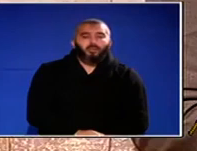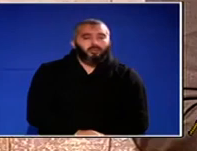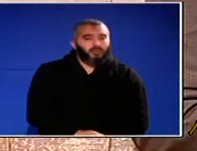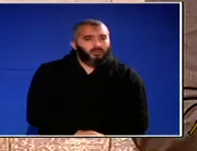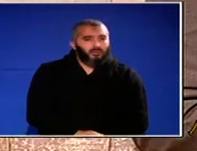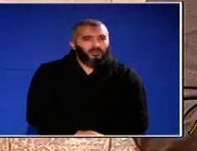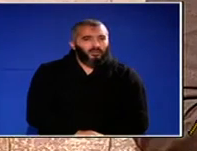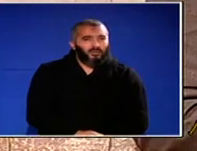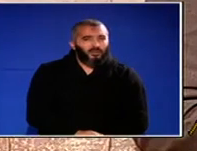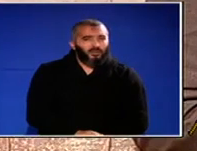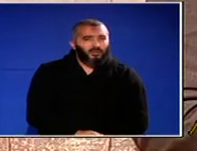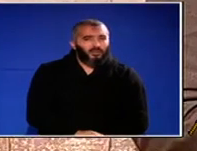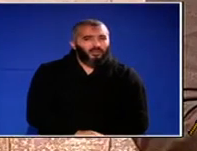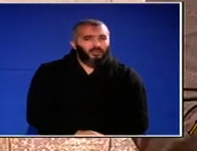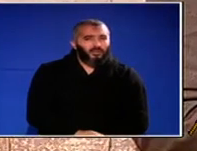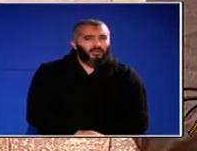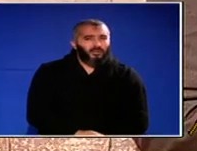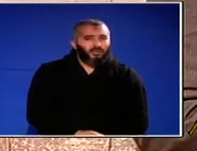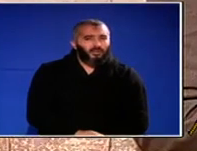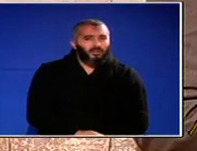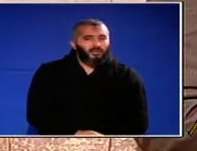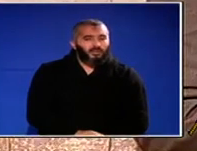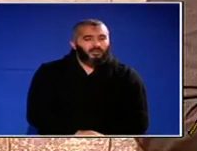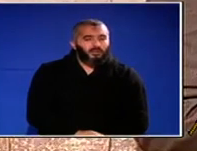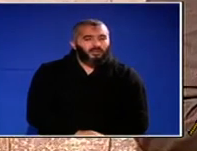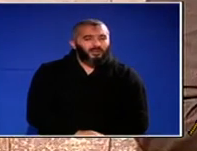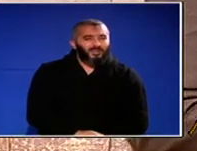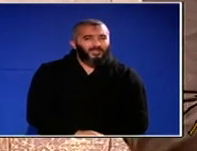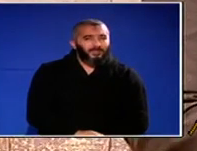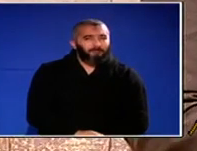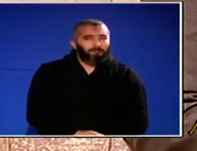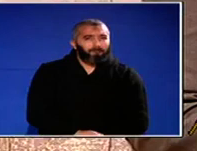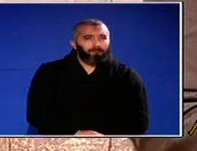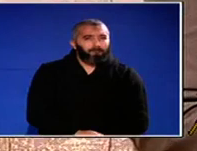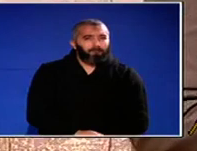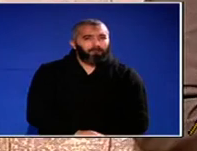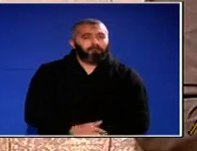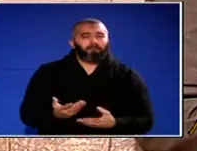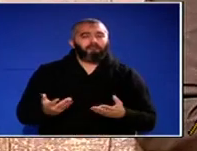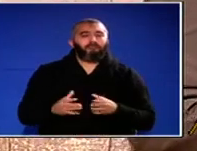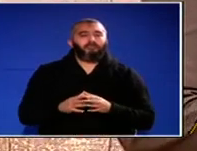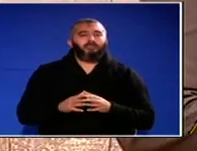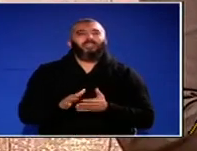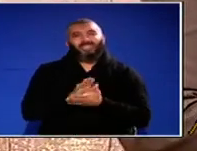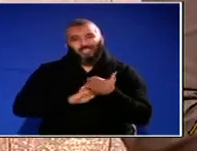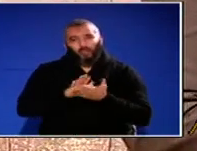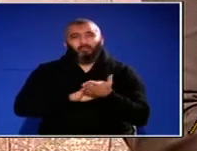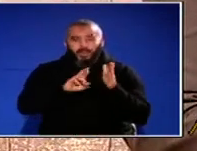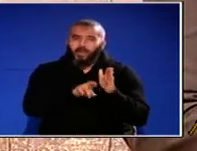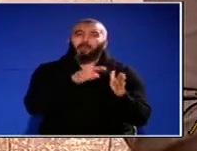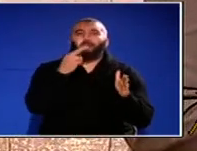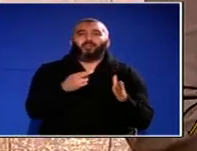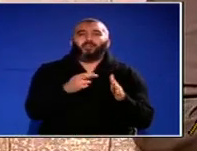الثانيه او الثالثه في المغرب او العصر القضاء تاعها كيف يكون؟ عاود لي الله يرضى عليك